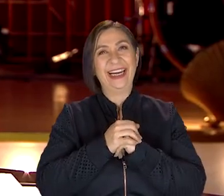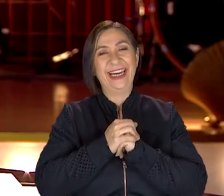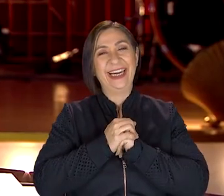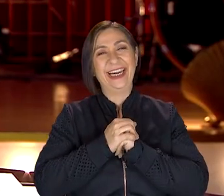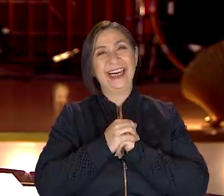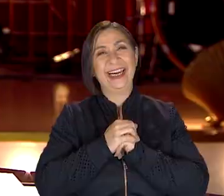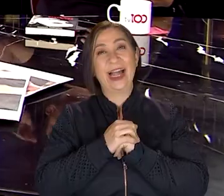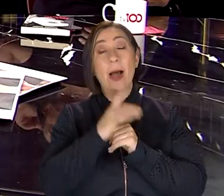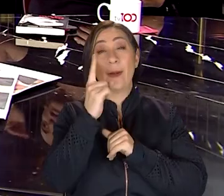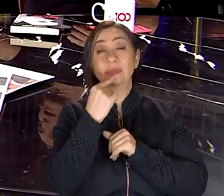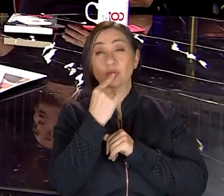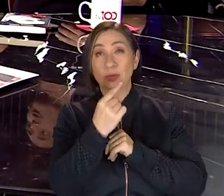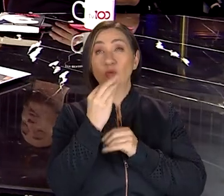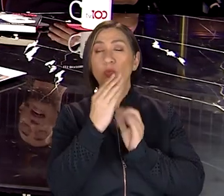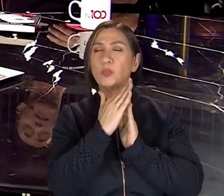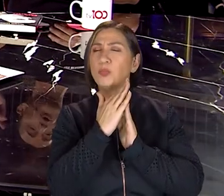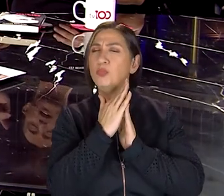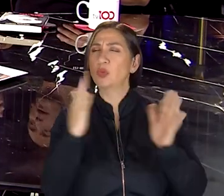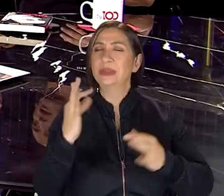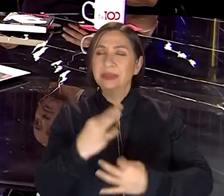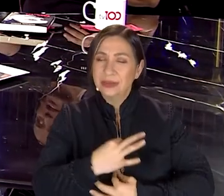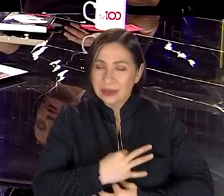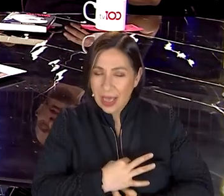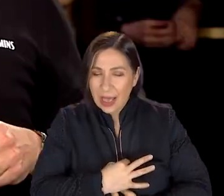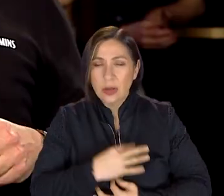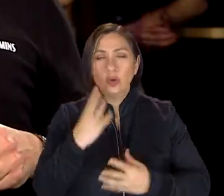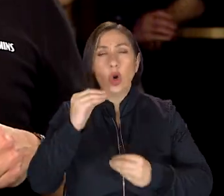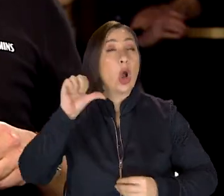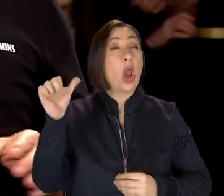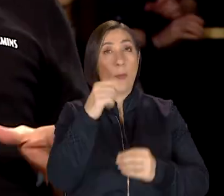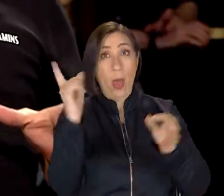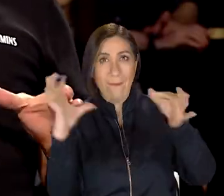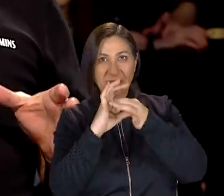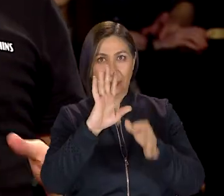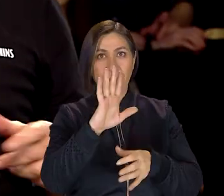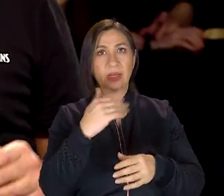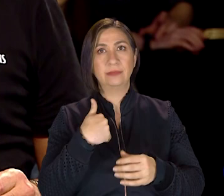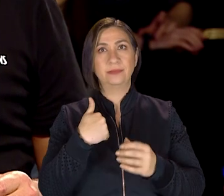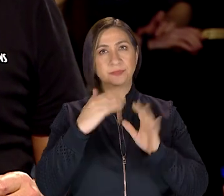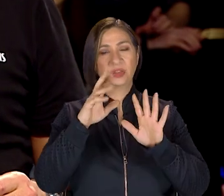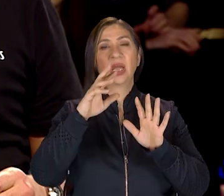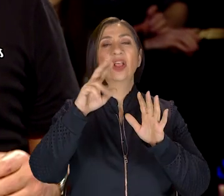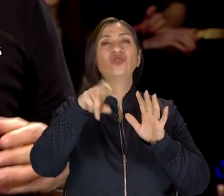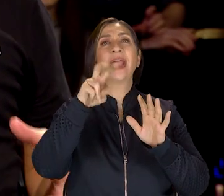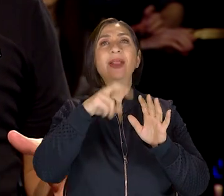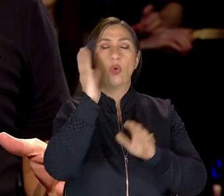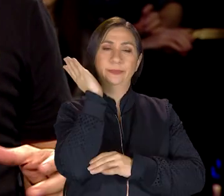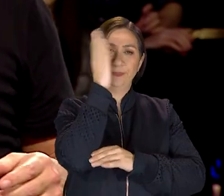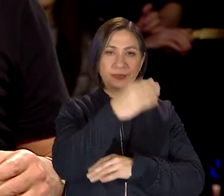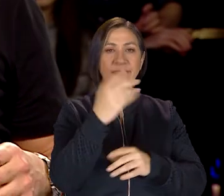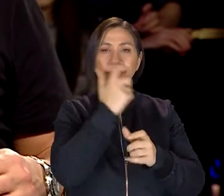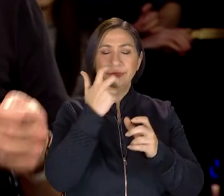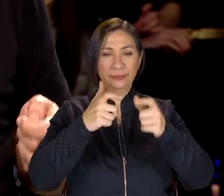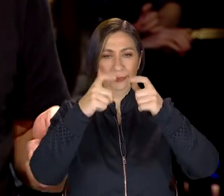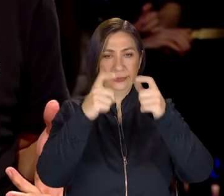ama bak bir şey söyleyeceğim sana, çok büyük saygı duyduğum ve çok ilham aldığım bir şey söyleyeceğim, oraya bağlayacağım. Abi biz gidiyoruz Çengelköy'e, şarkıyı bir